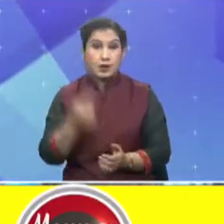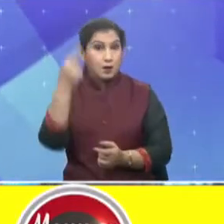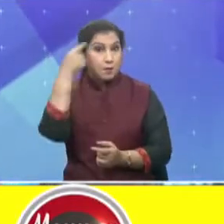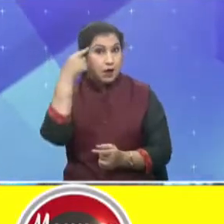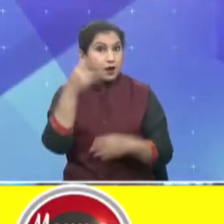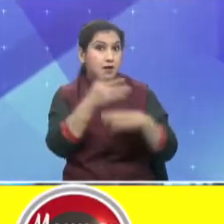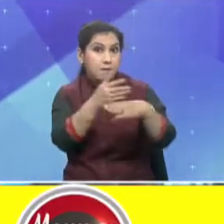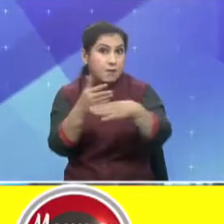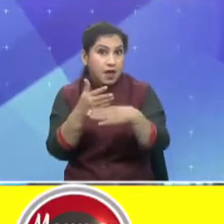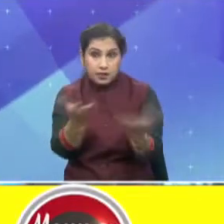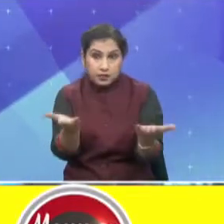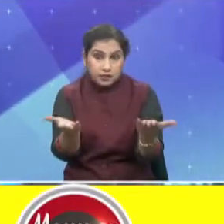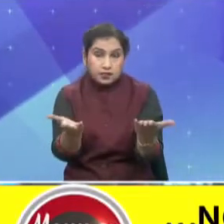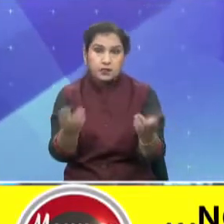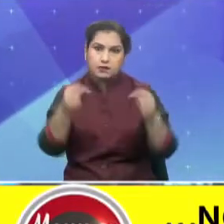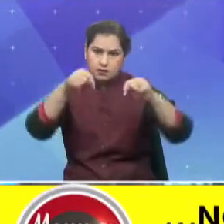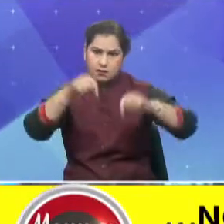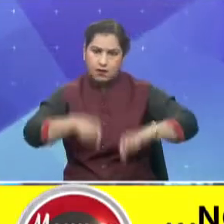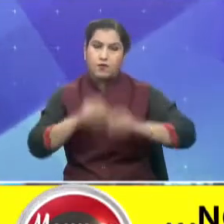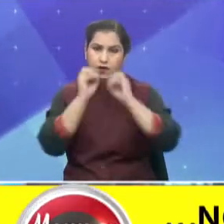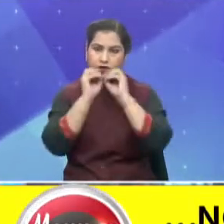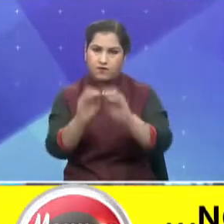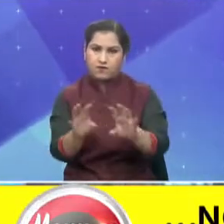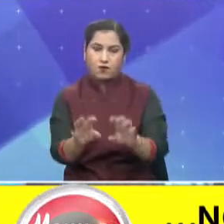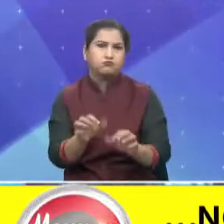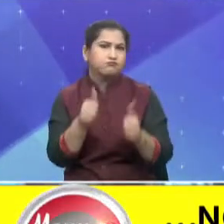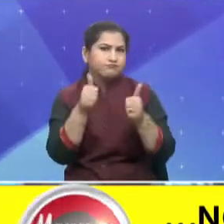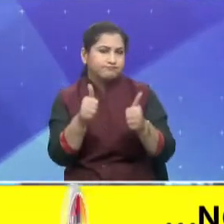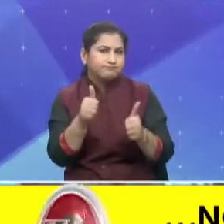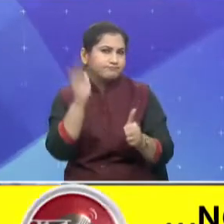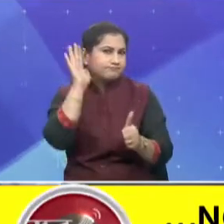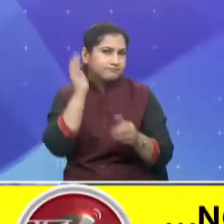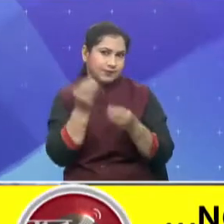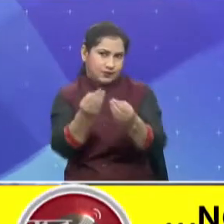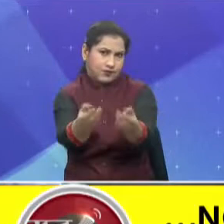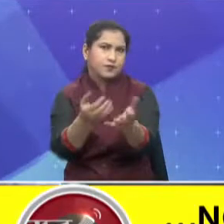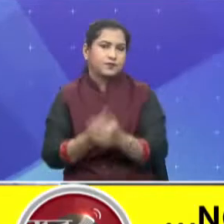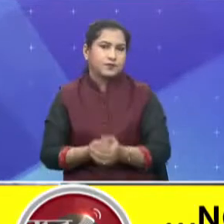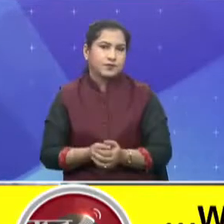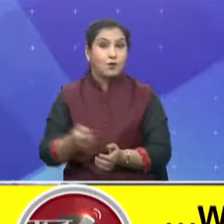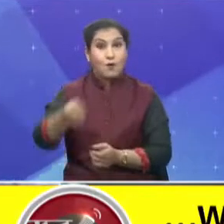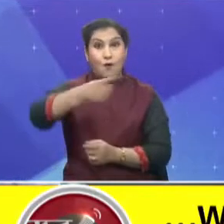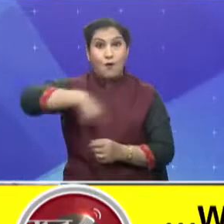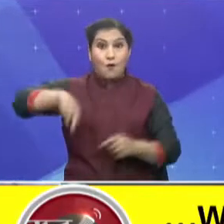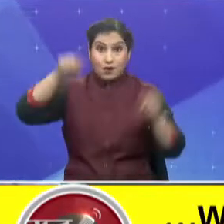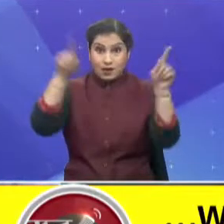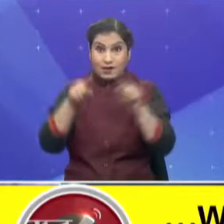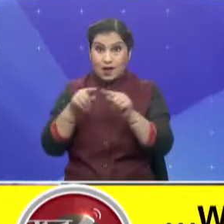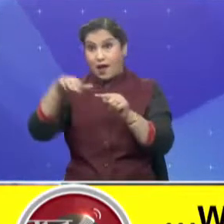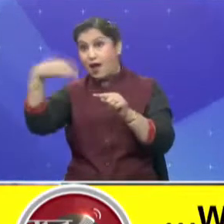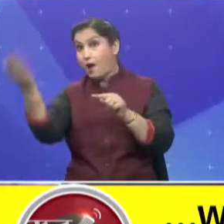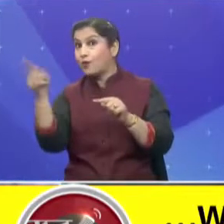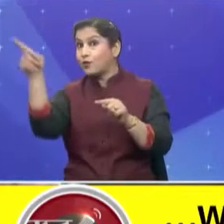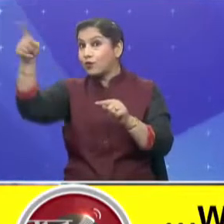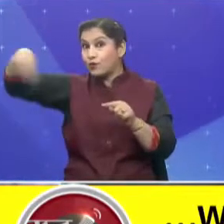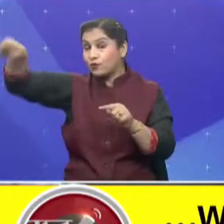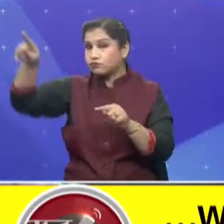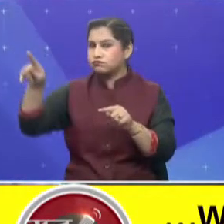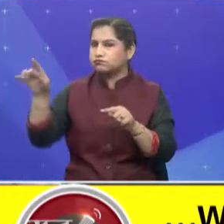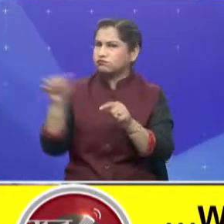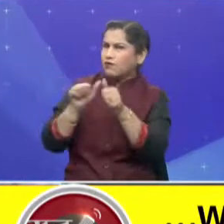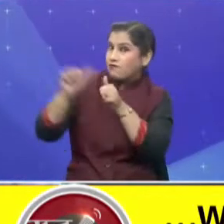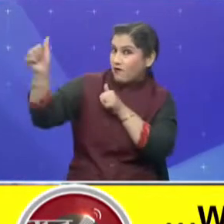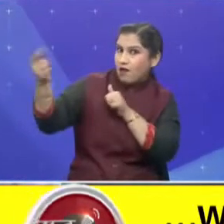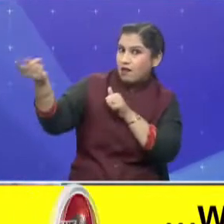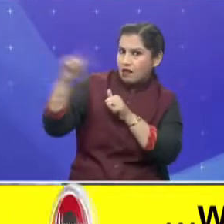बात में अब मैं आपको कुछ सुनाने जा रहा हूं जो सरहद के पार कहीं बहुत दूर